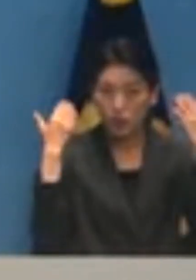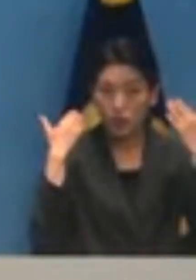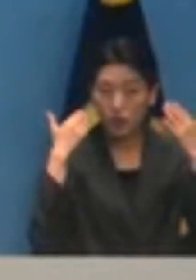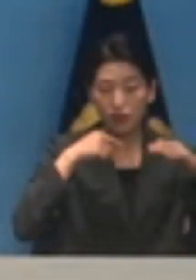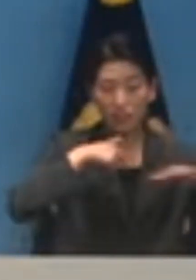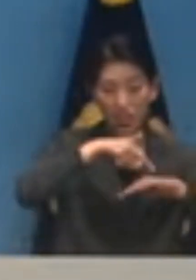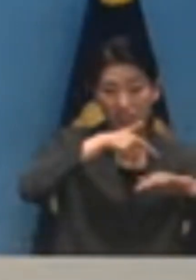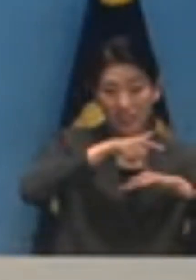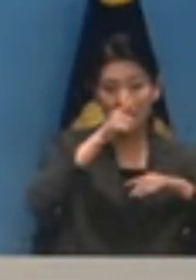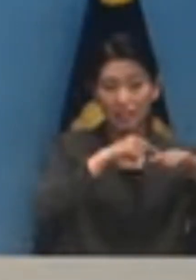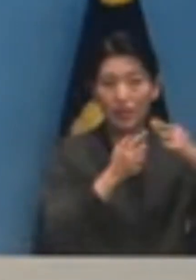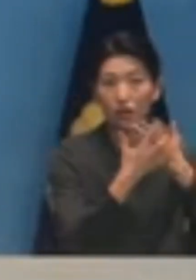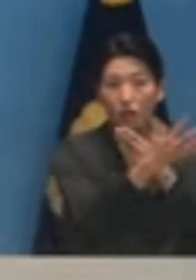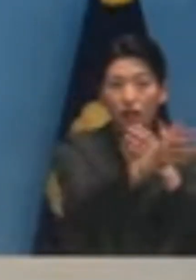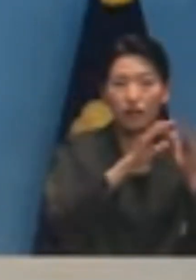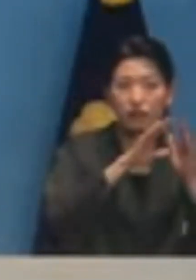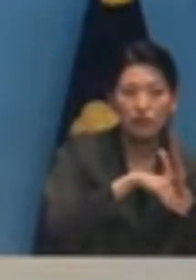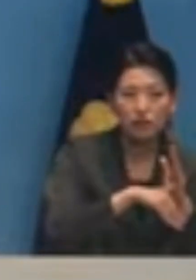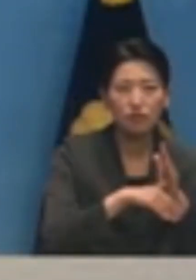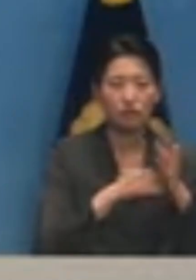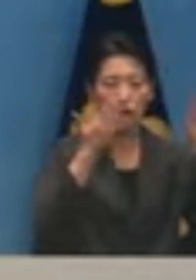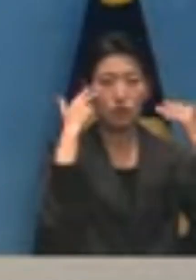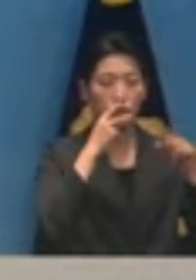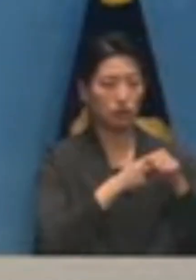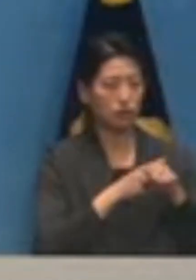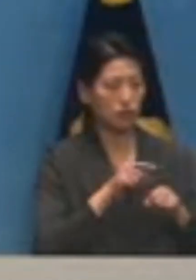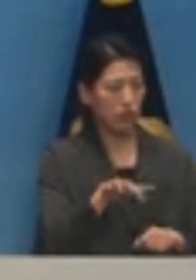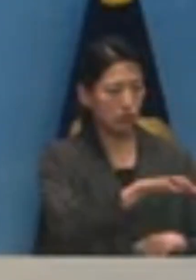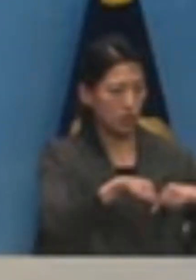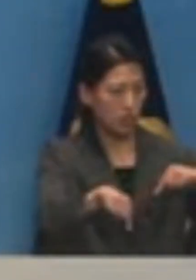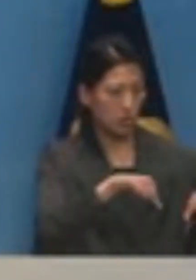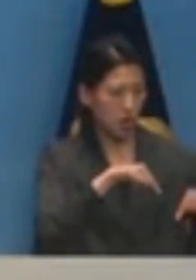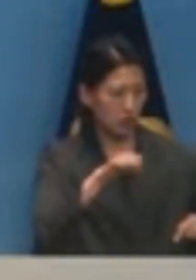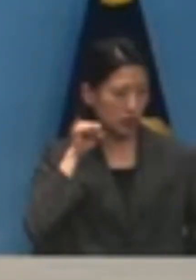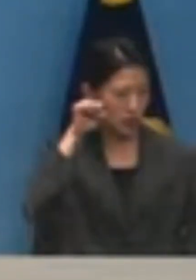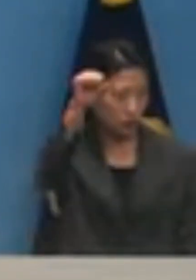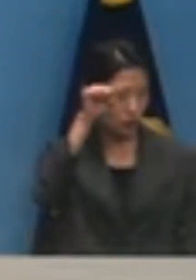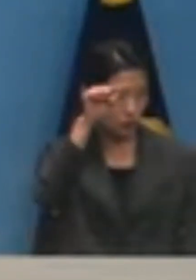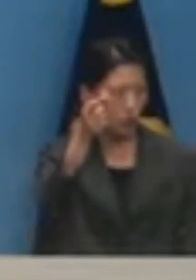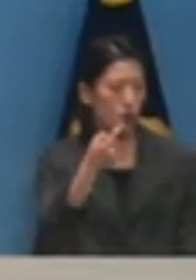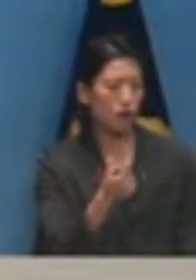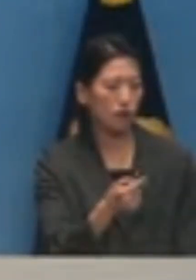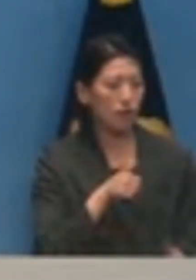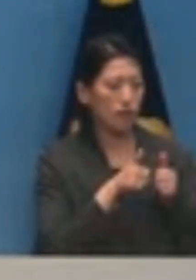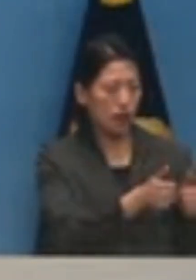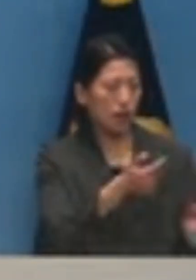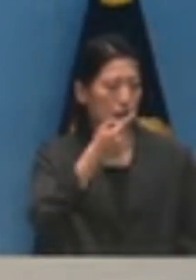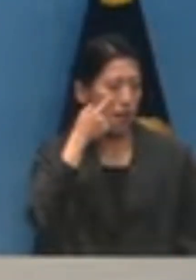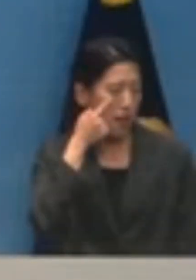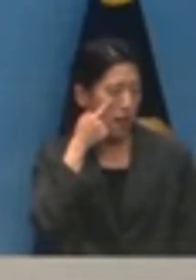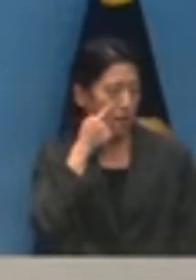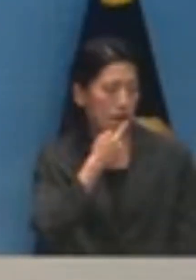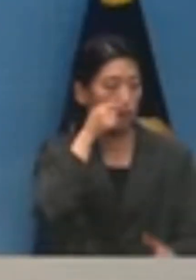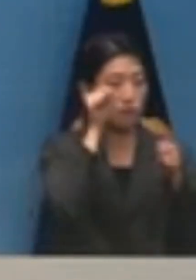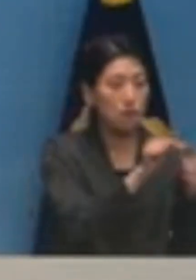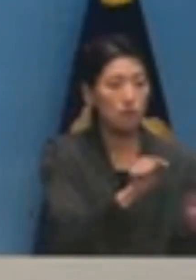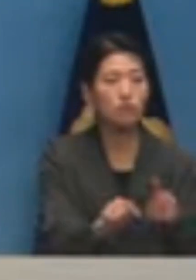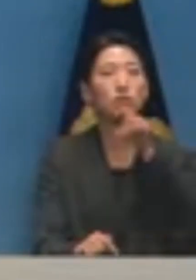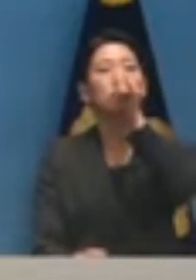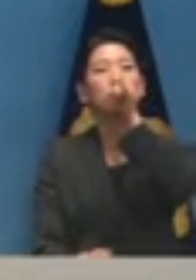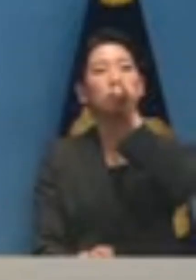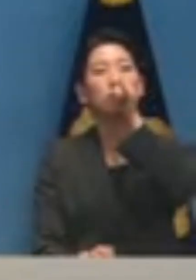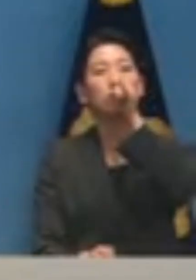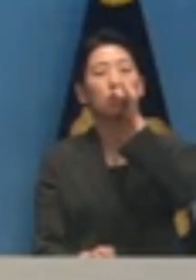전교조 교사들이 정치구호를 학생들에게 강제로 외치게 하였습니다. 인원고 사태 이후 전국 16개